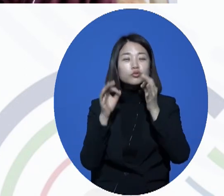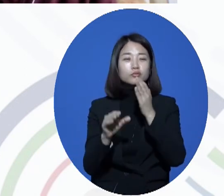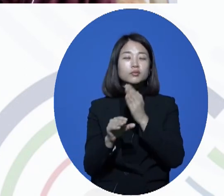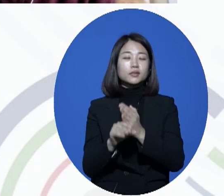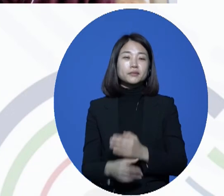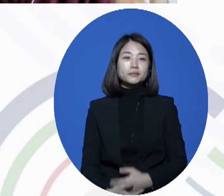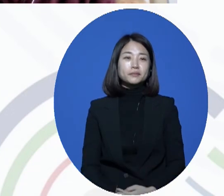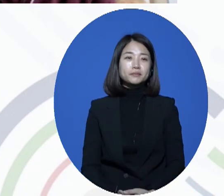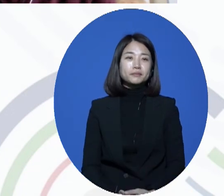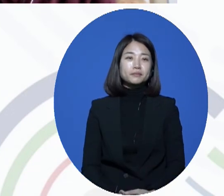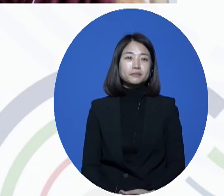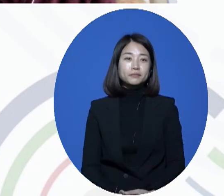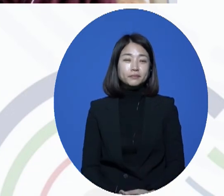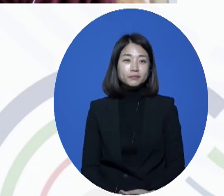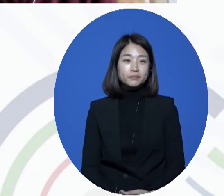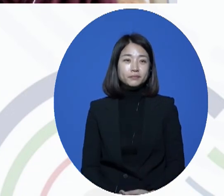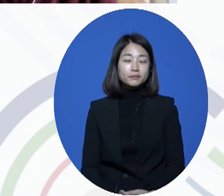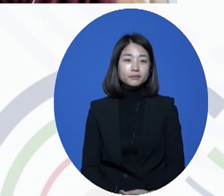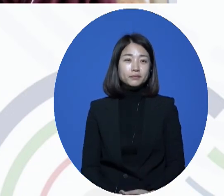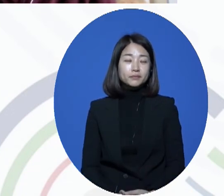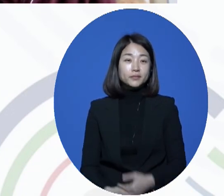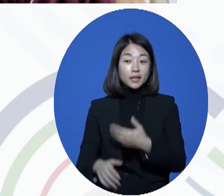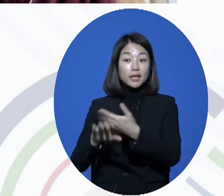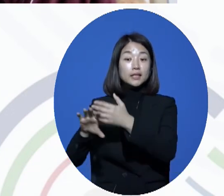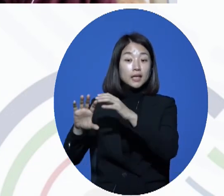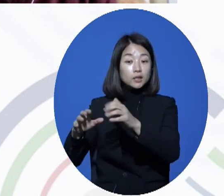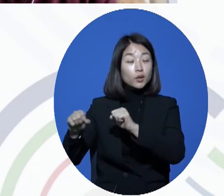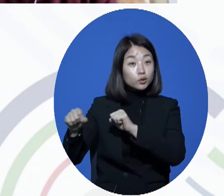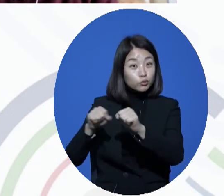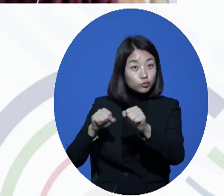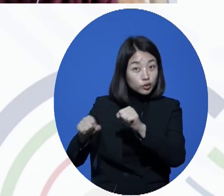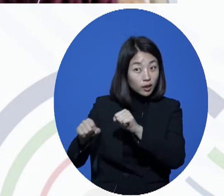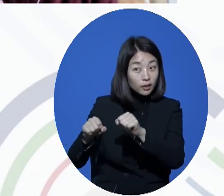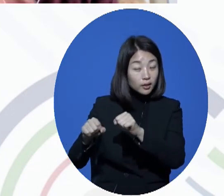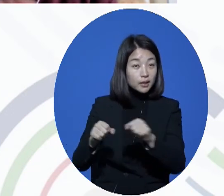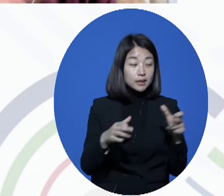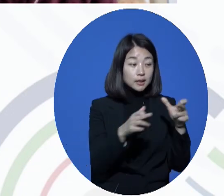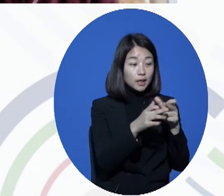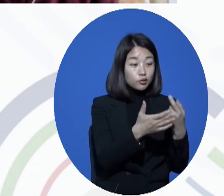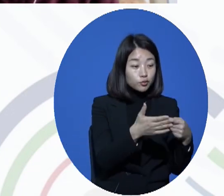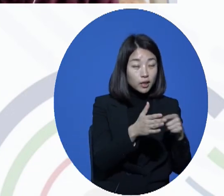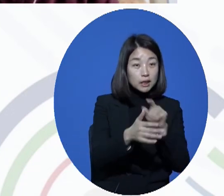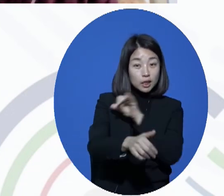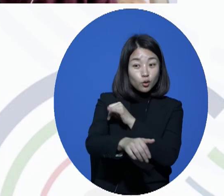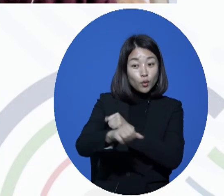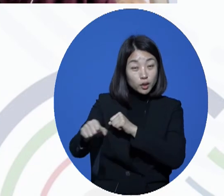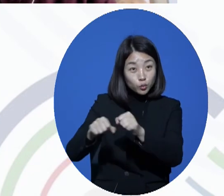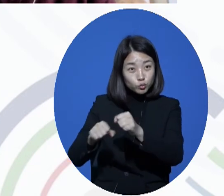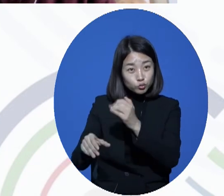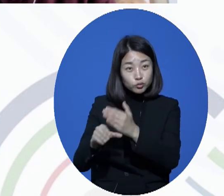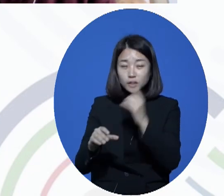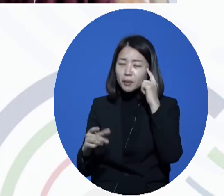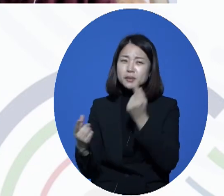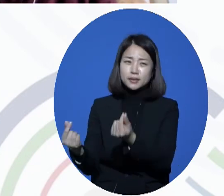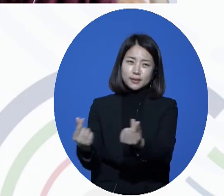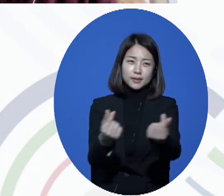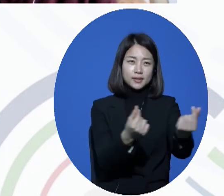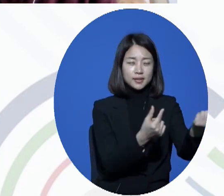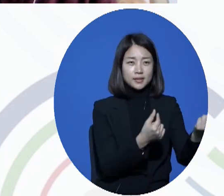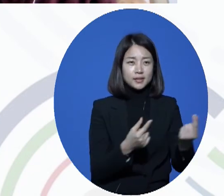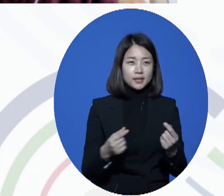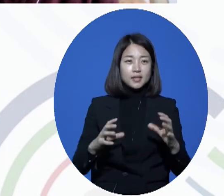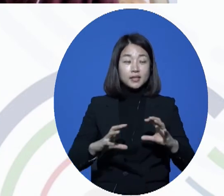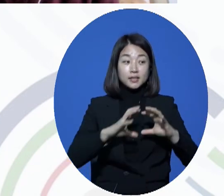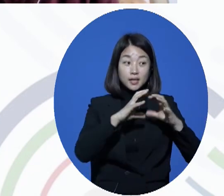있습니다. 각 대륙에서 여러 국가들에서 이런 활동들이 일관되게 전개될 필요가 있다라는 그런 생각을 하고 있고 그래서 전 세계적인